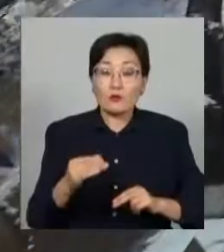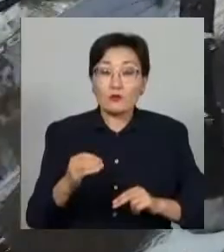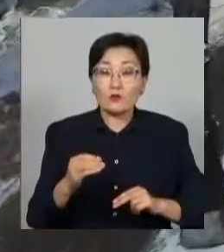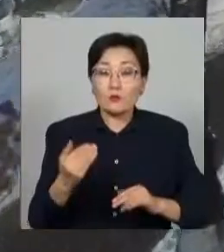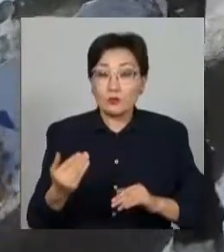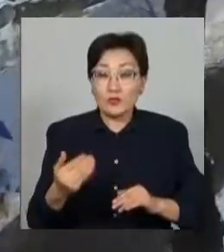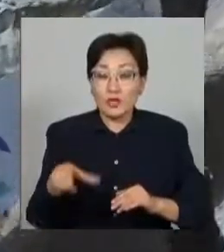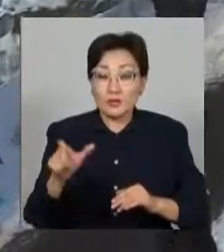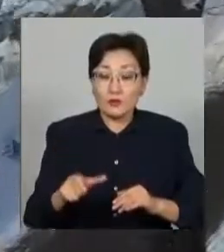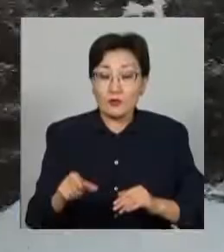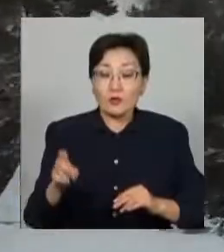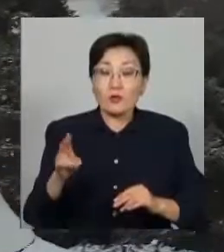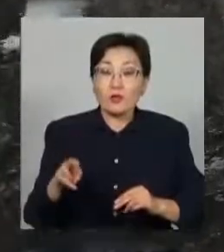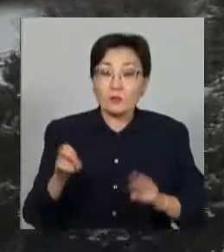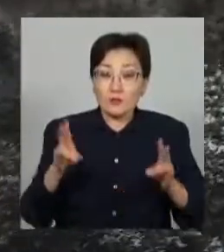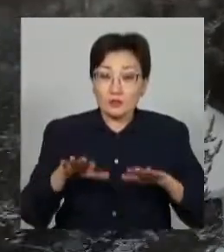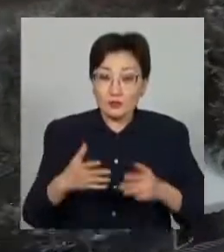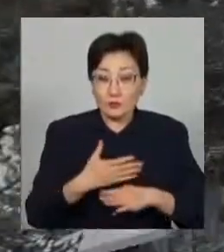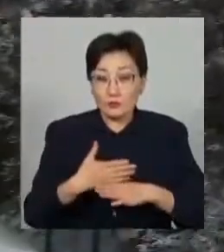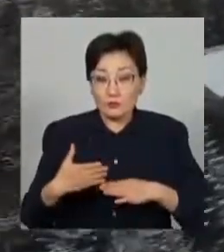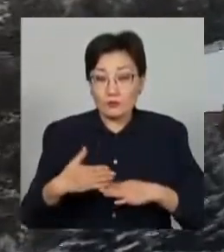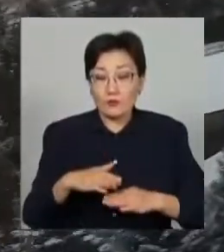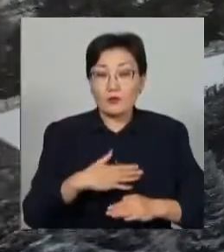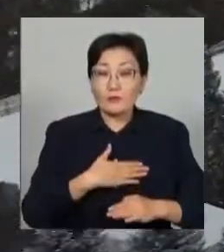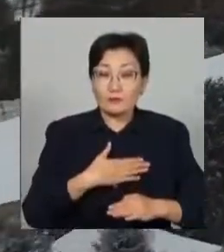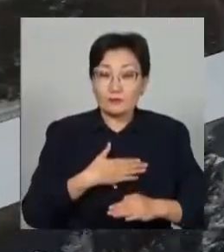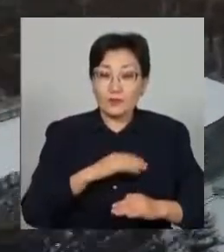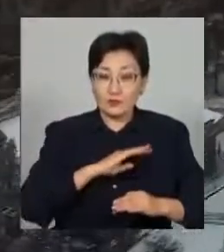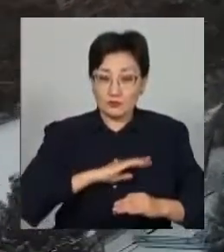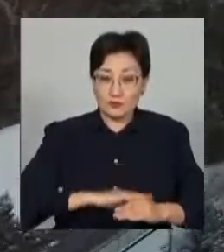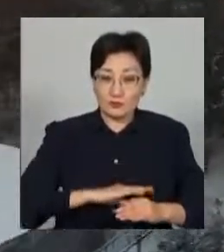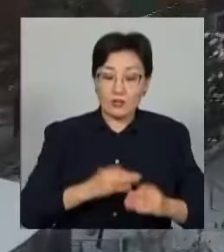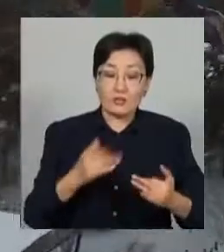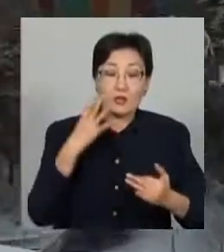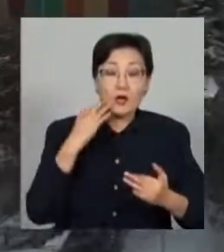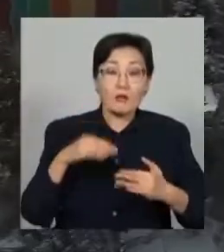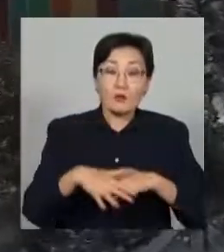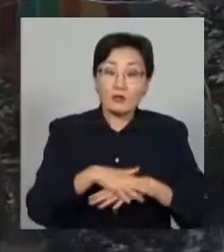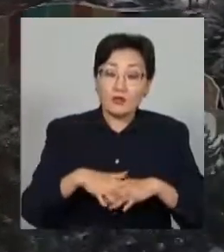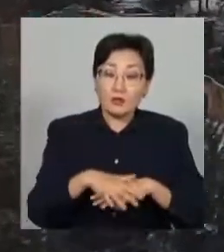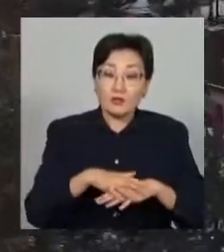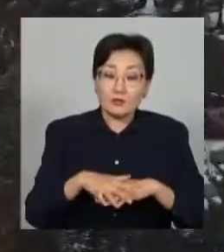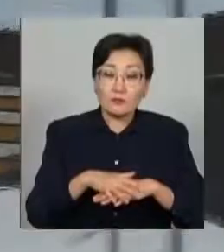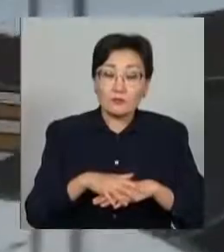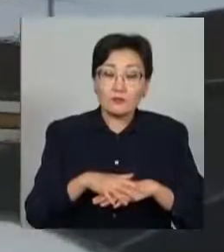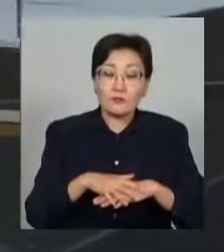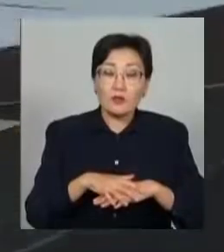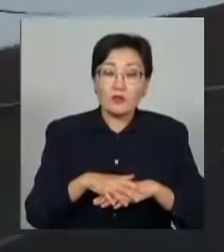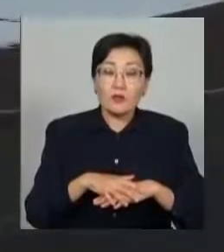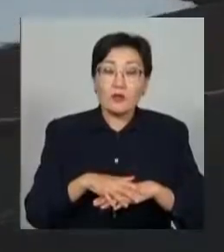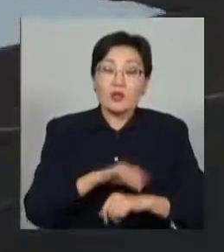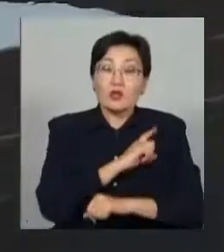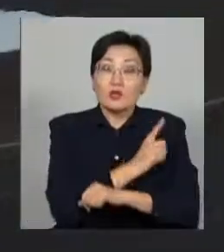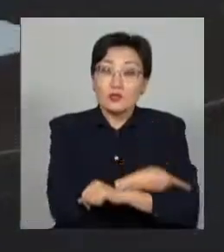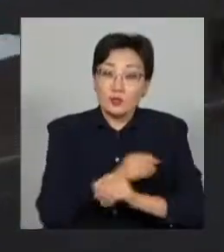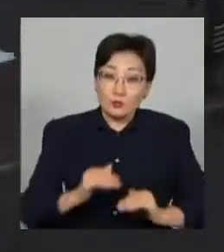орта бизнесті дамытуға және халықтың табысын арттыруға басты назар аударылуы тиіс. Бұл ретте қоғам белсенділері мен сала басшылары жаңа